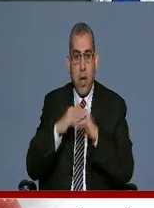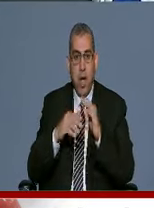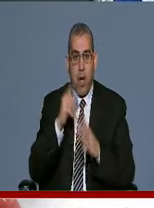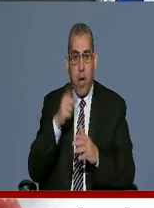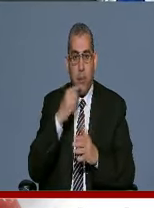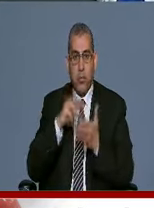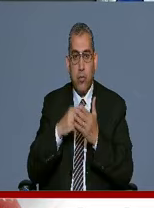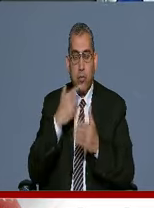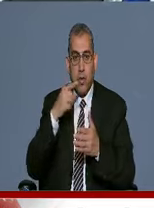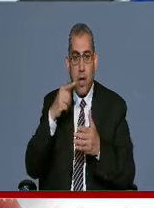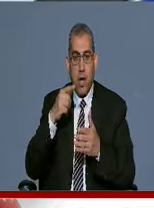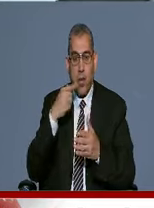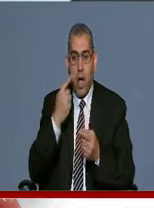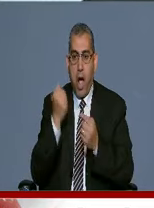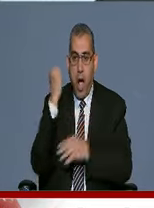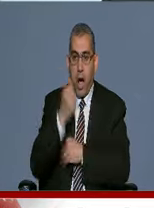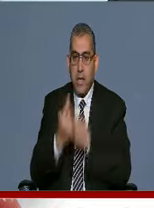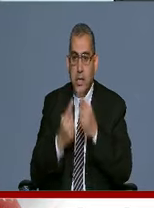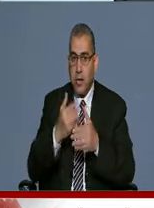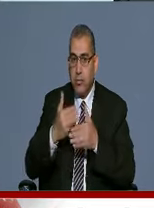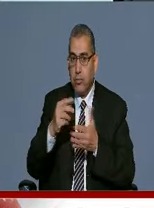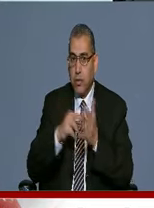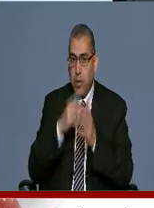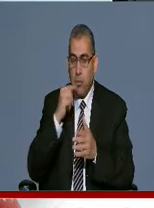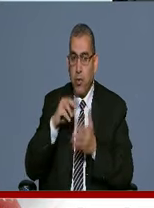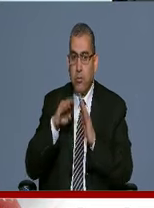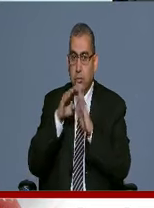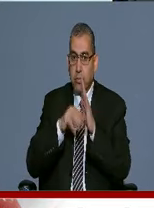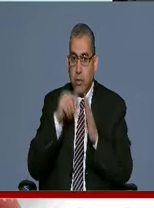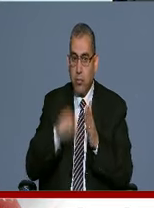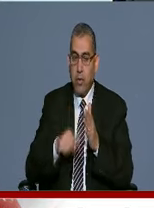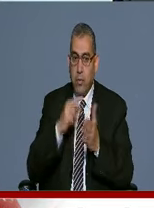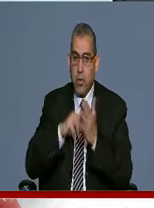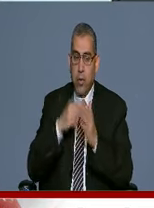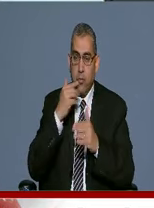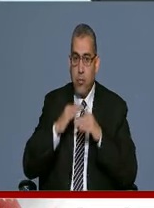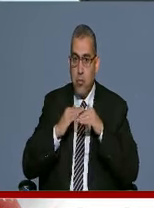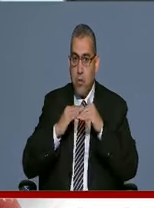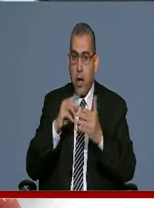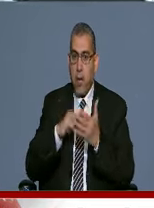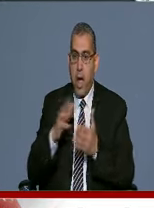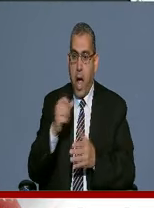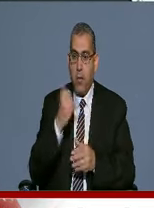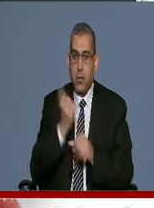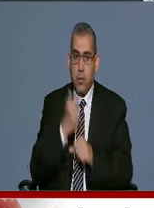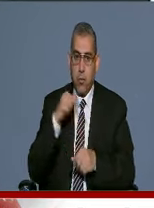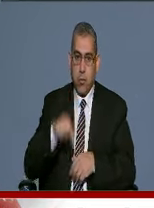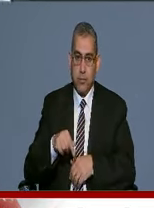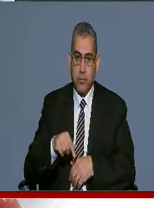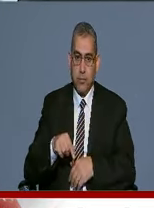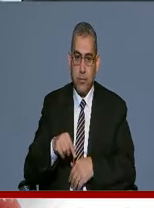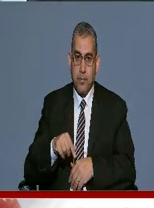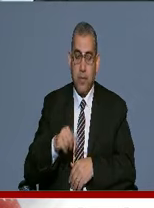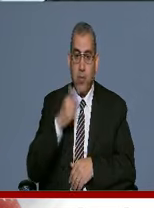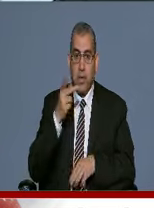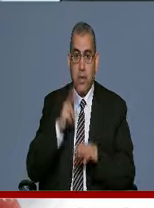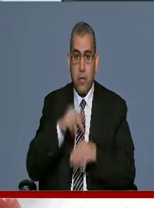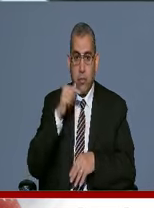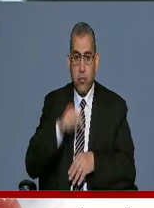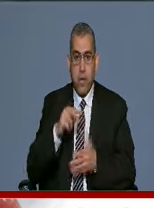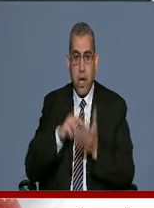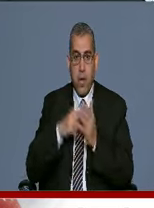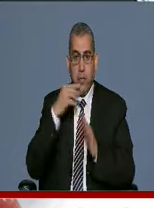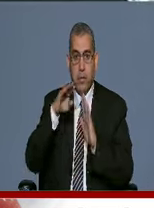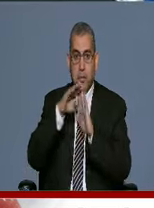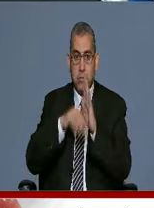على الرقعة الزراعية، ونقدر يا فندم نستفيد من المنظومة ونطبقها على المدن الأكثر احتياجا للنوع ده من المخالفات. كمان يا فندم طبقنا المنظومة على